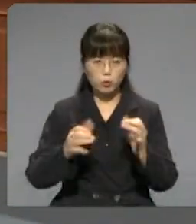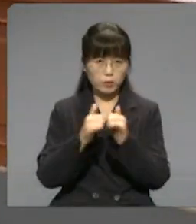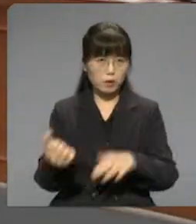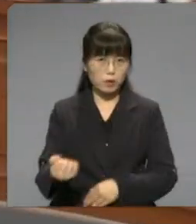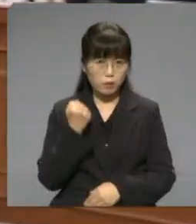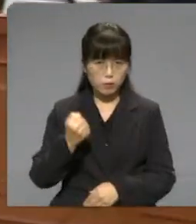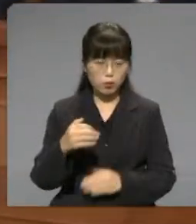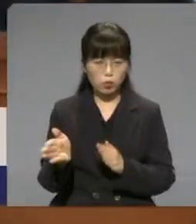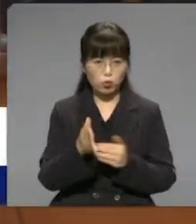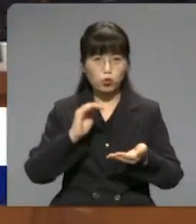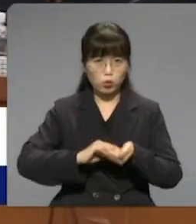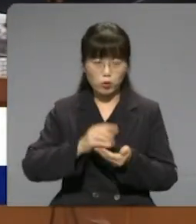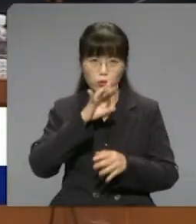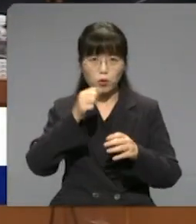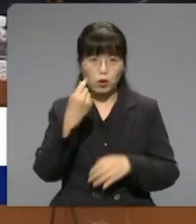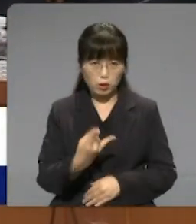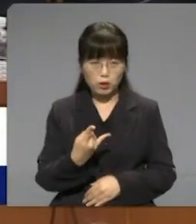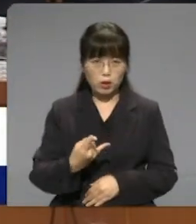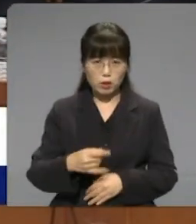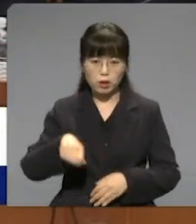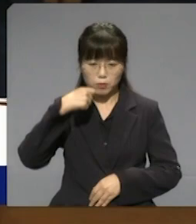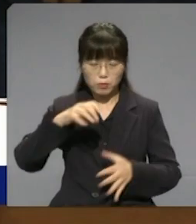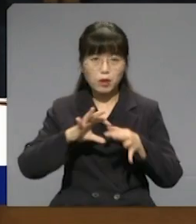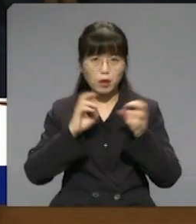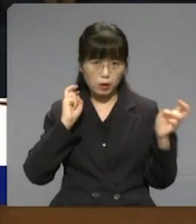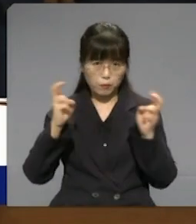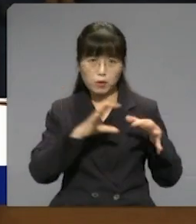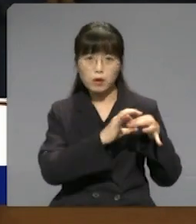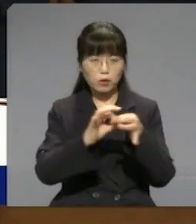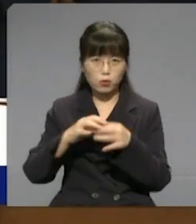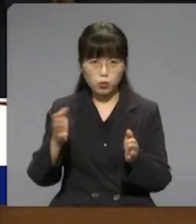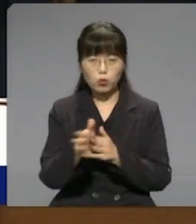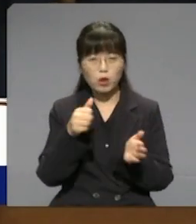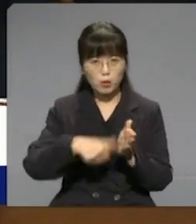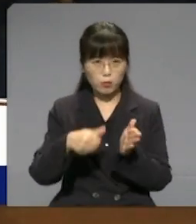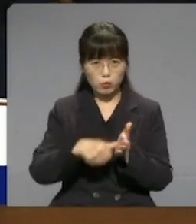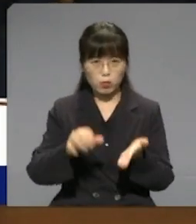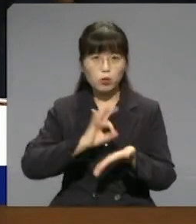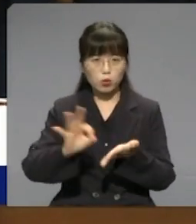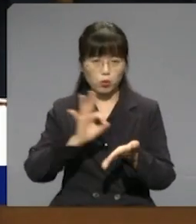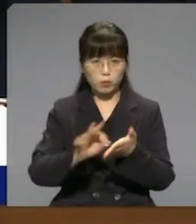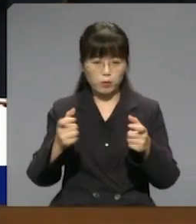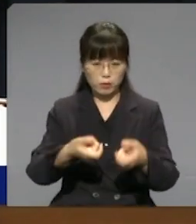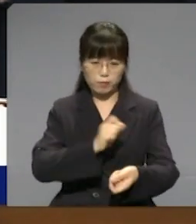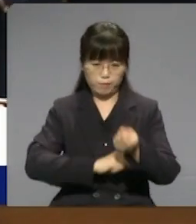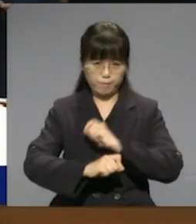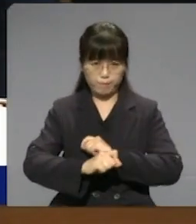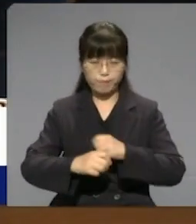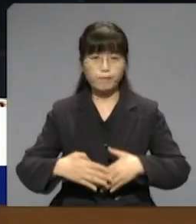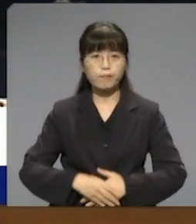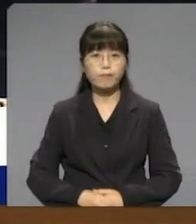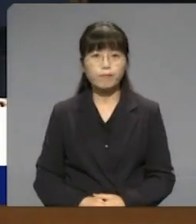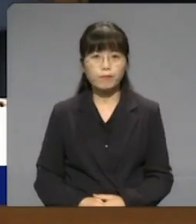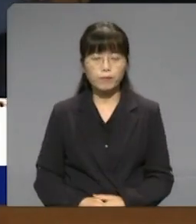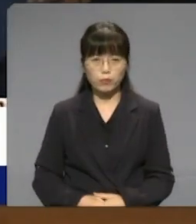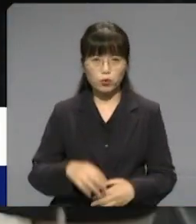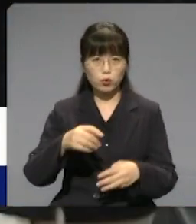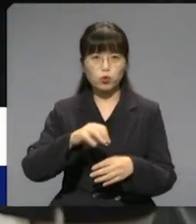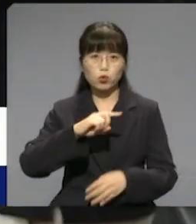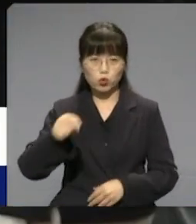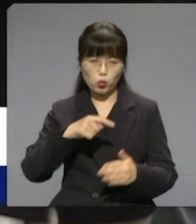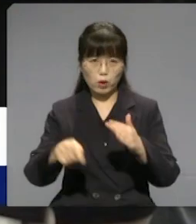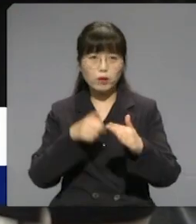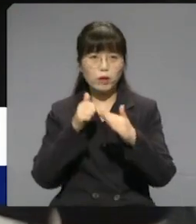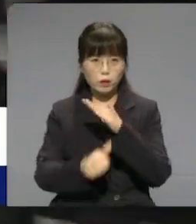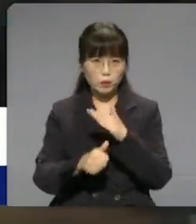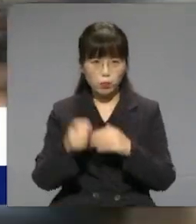국민의힘이 수협중앙회와 급식업체를 연결하며 수산물 소비 확산에 팔을 걷어붙였습니다. 윤재옥